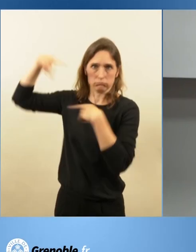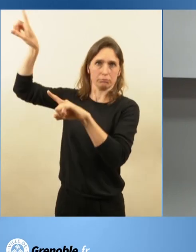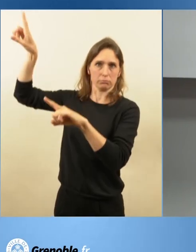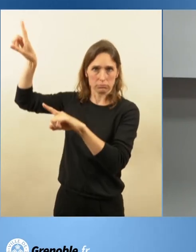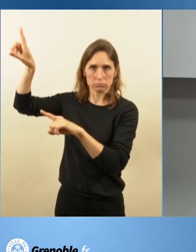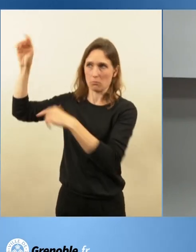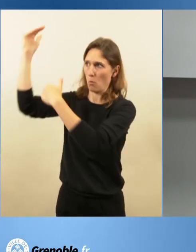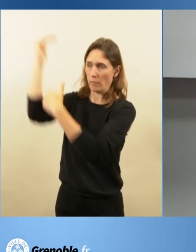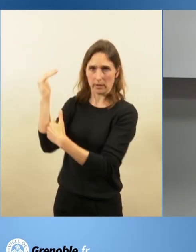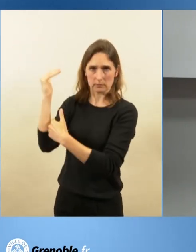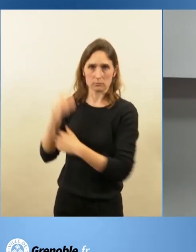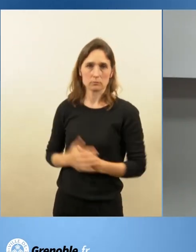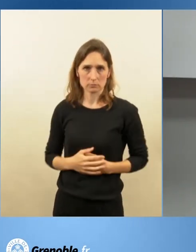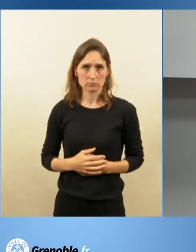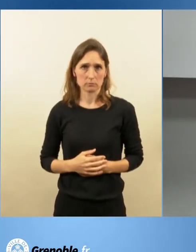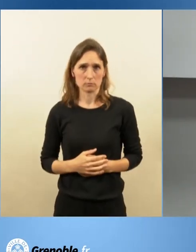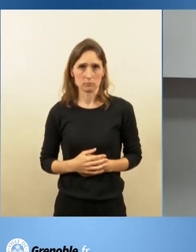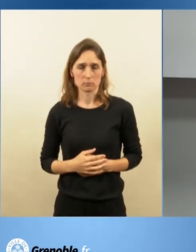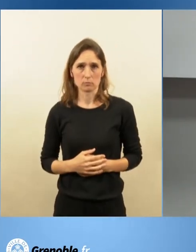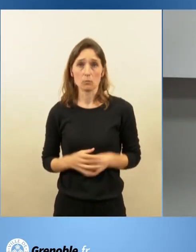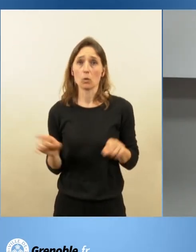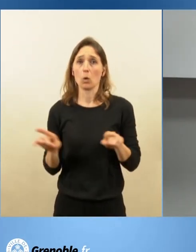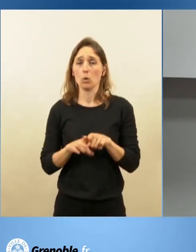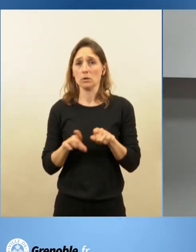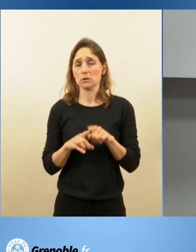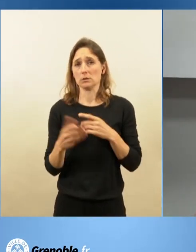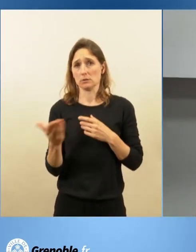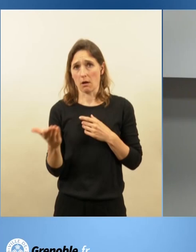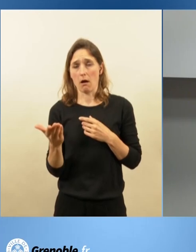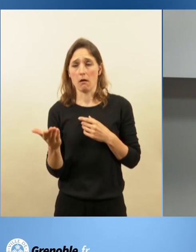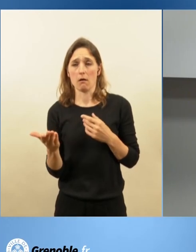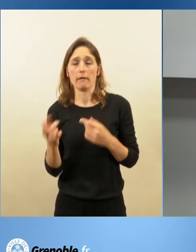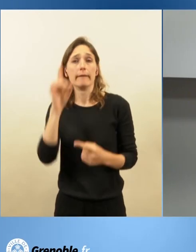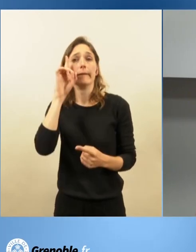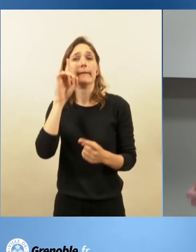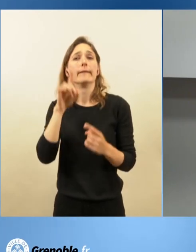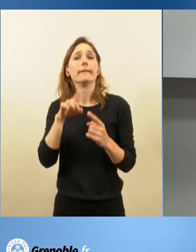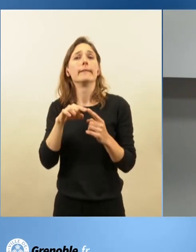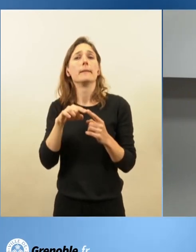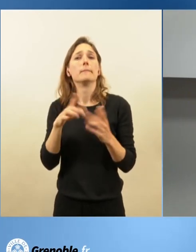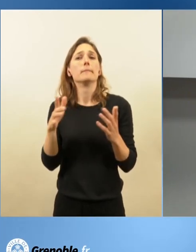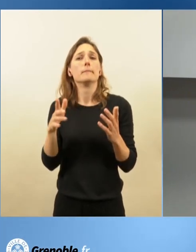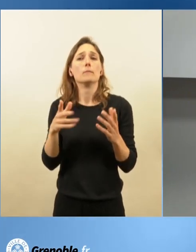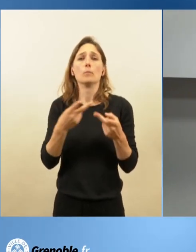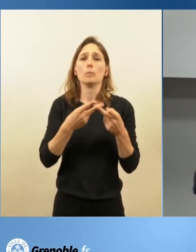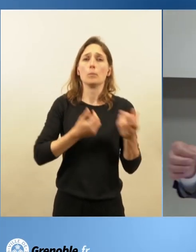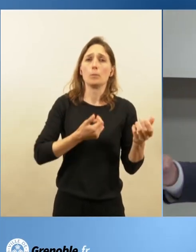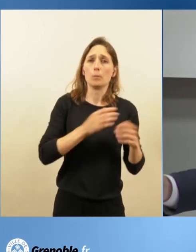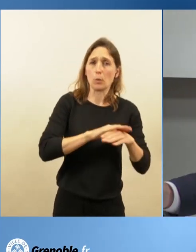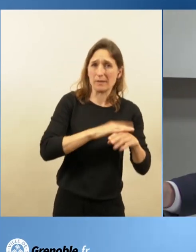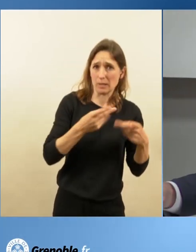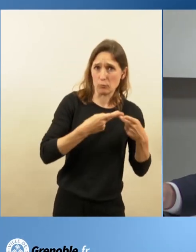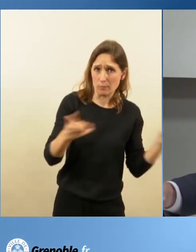protéger leur santé je rappelle aussi que c'est le domaine dans lequel il y a le plus de corrélations entre les politiques publiques qui sont décidées